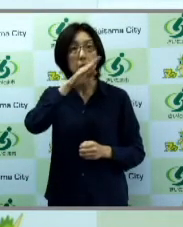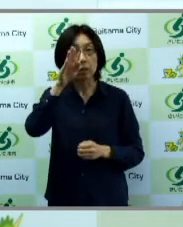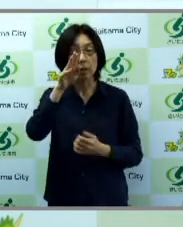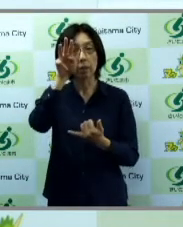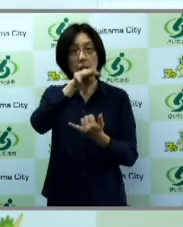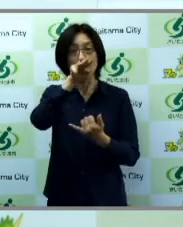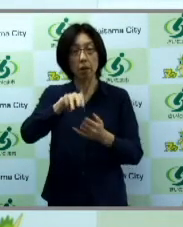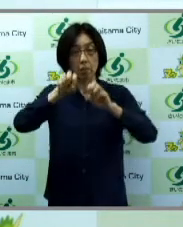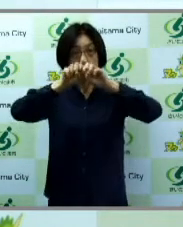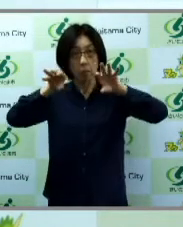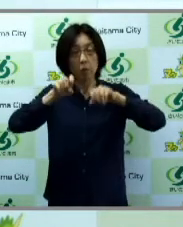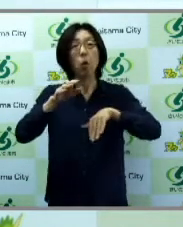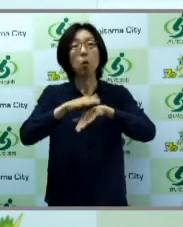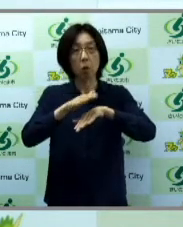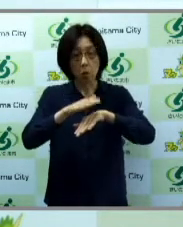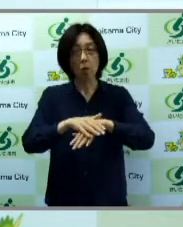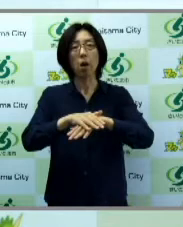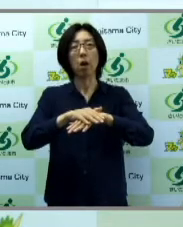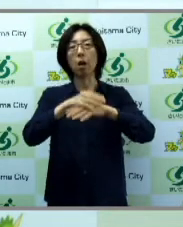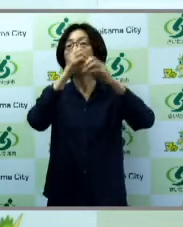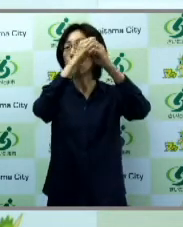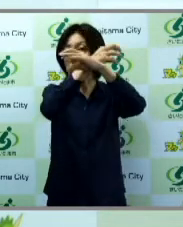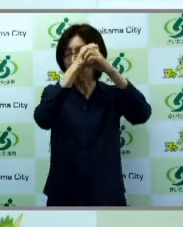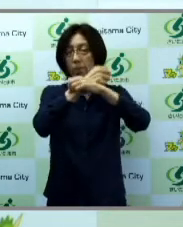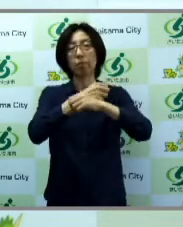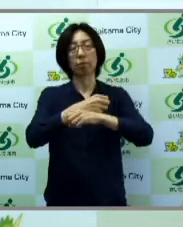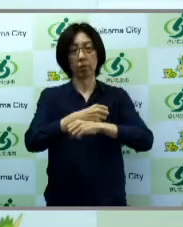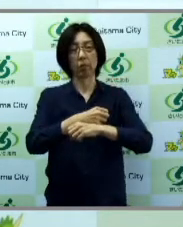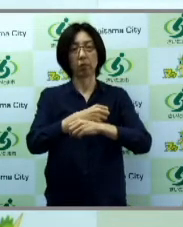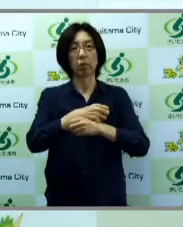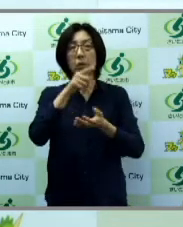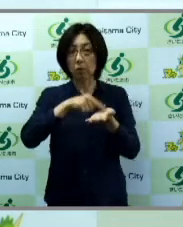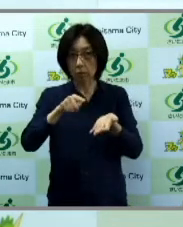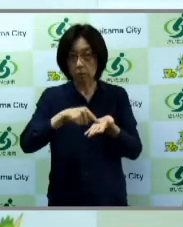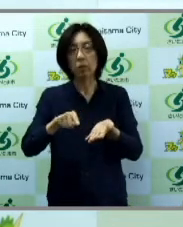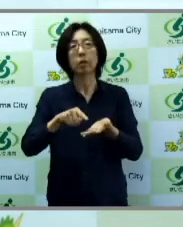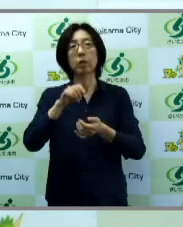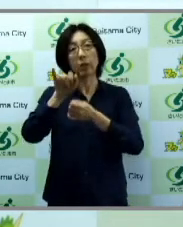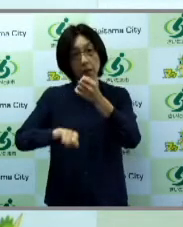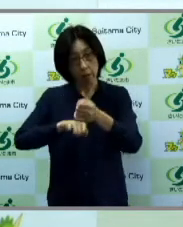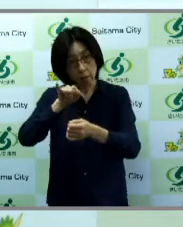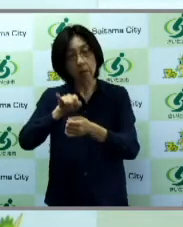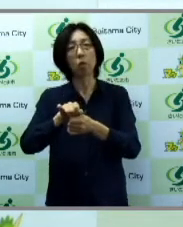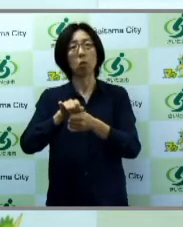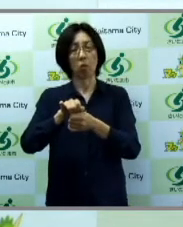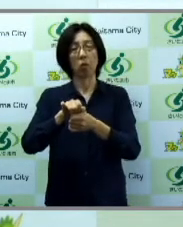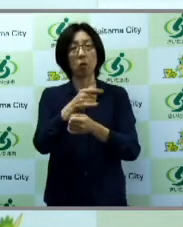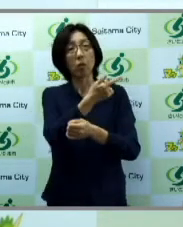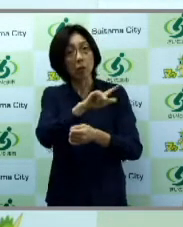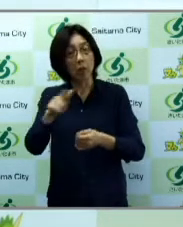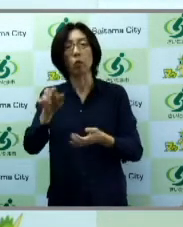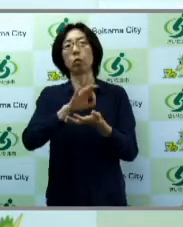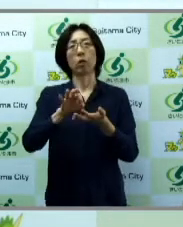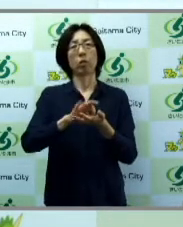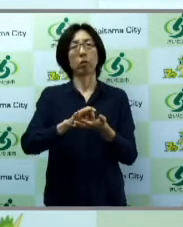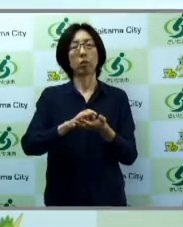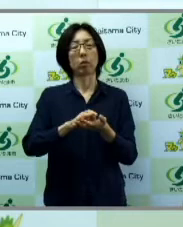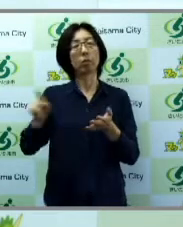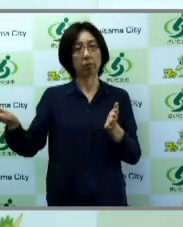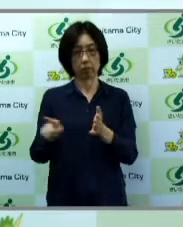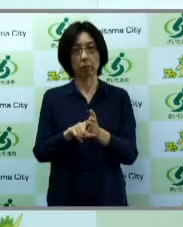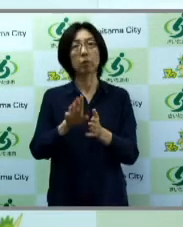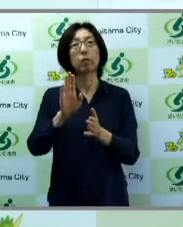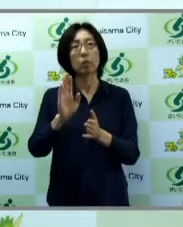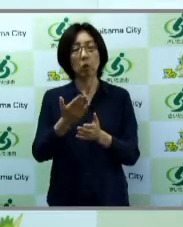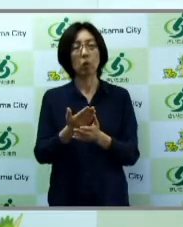ール、市ホームページ、SNS、テレビのデータ放送などで発信をしてまいりますが、スマートフォンや携帯電話など